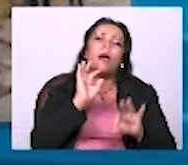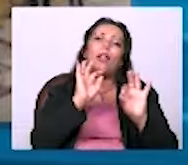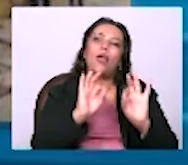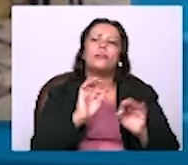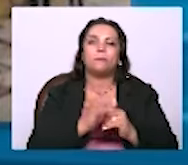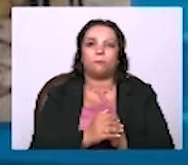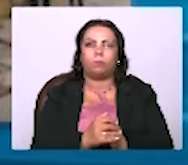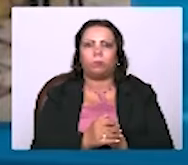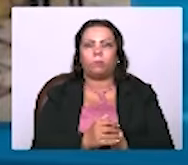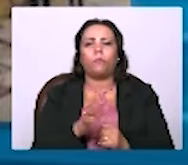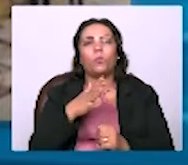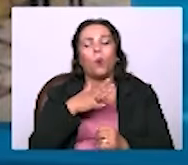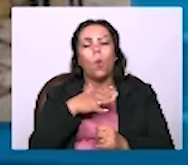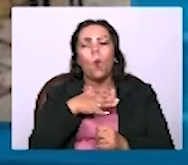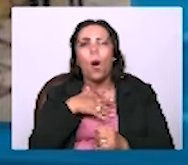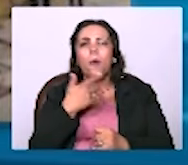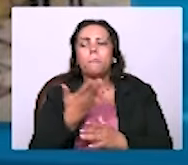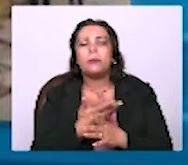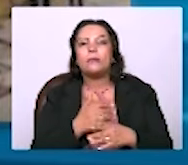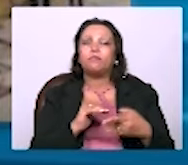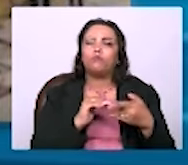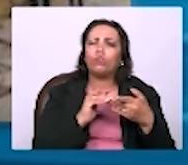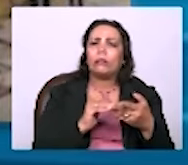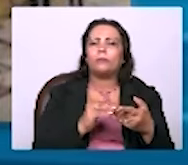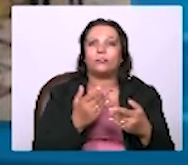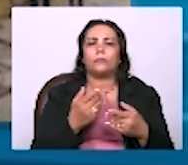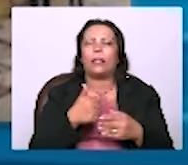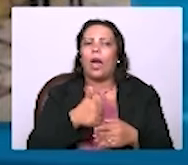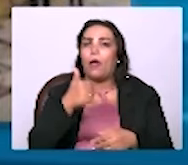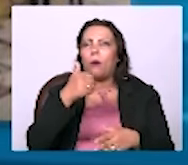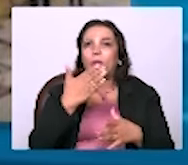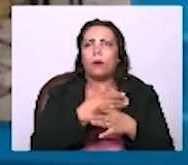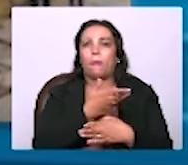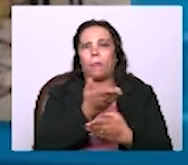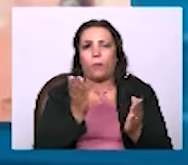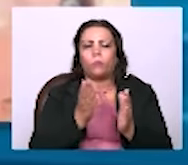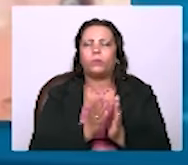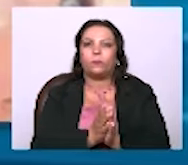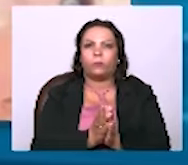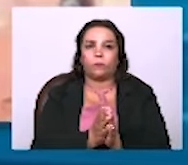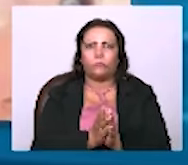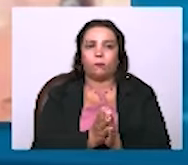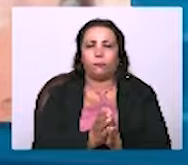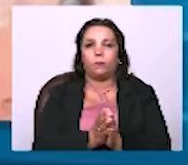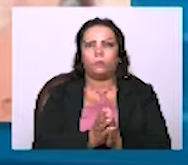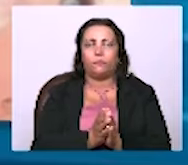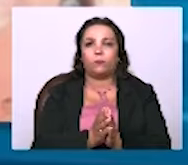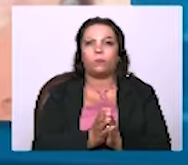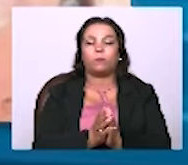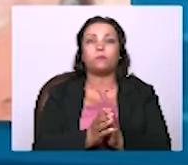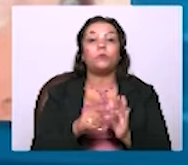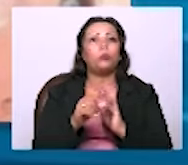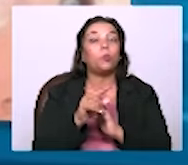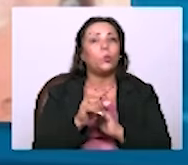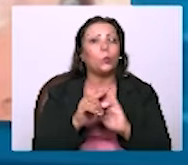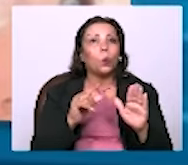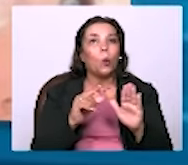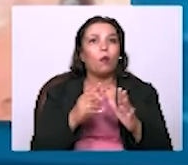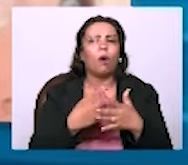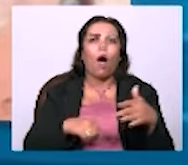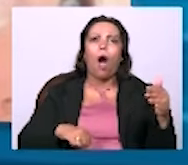يحتاجون الى مرافق جيده بالنسبه ليه طبعا ا مساله